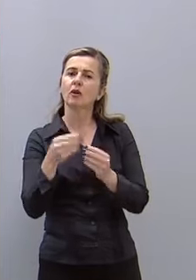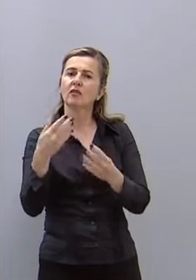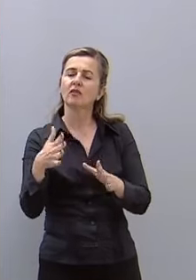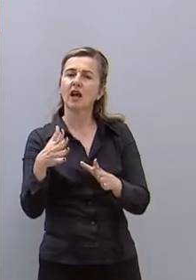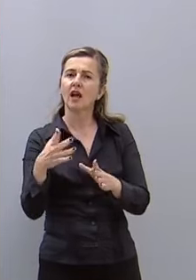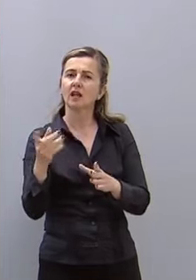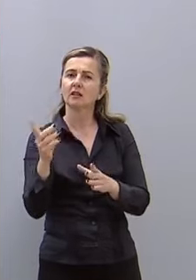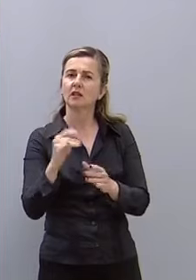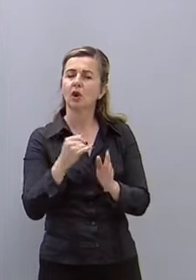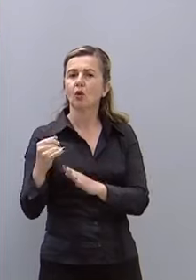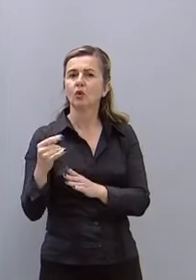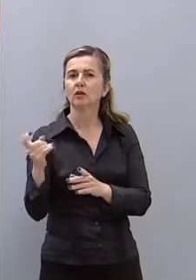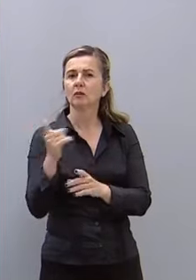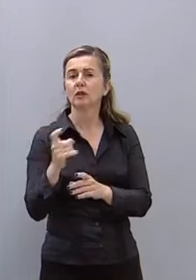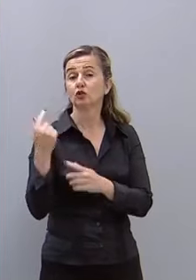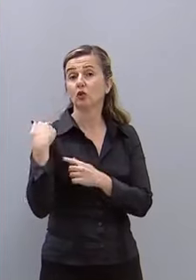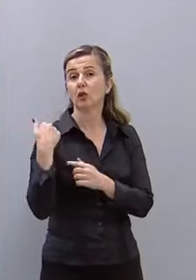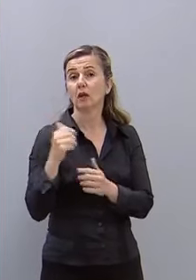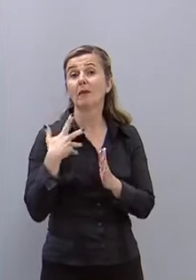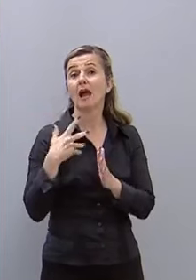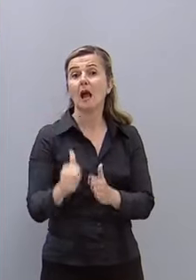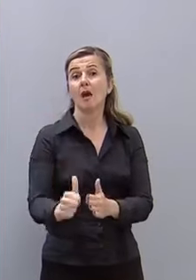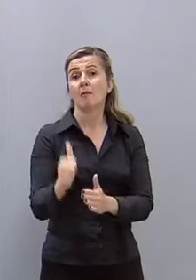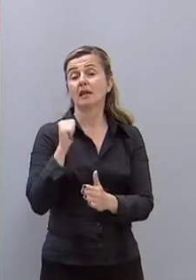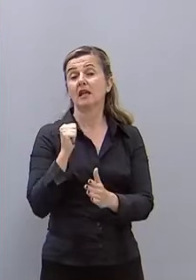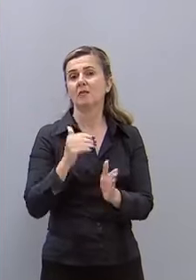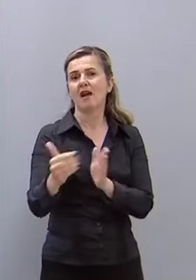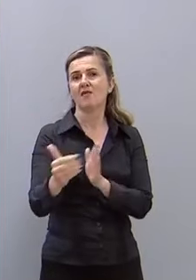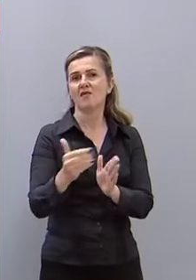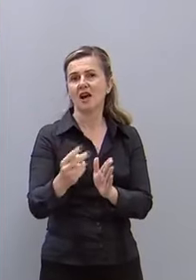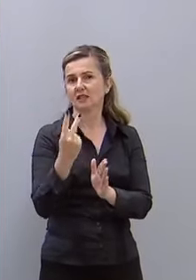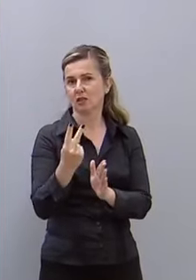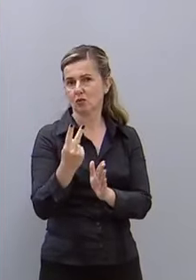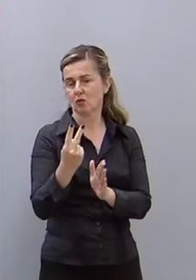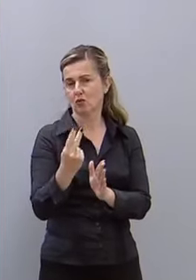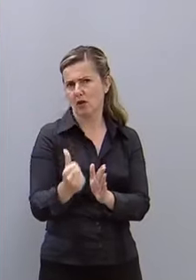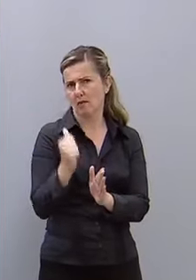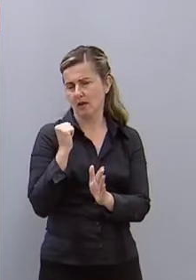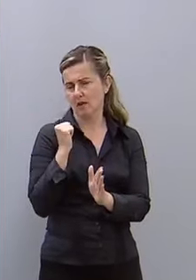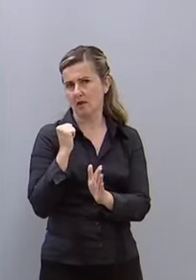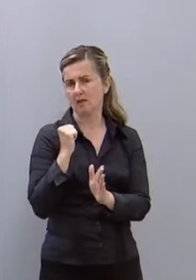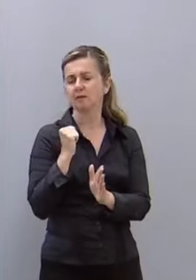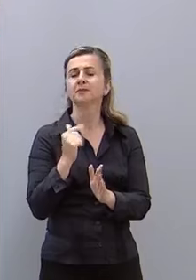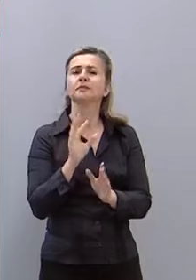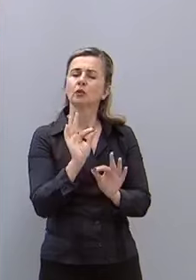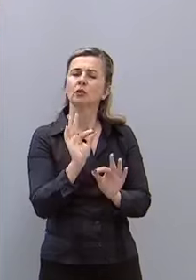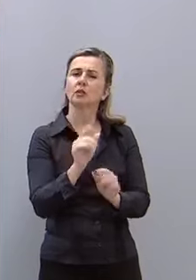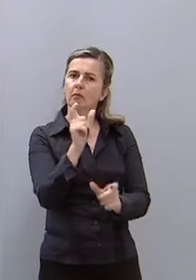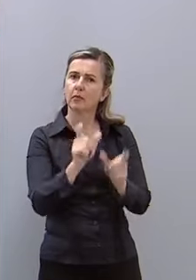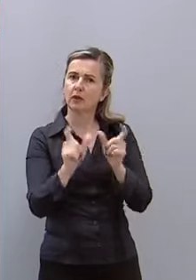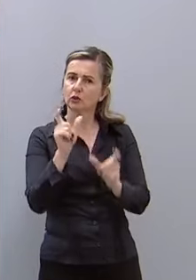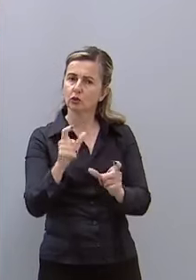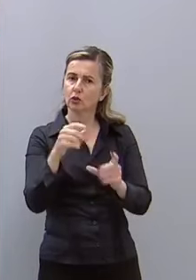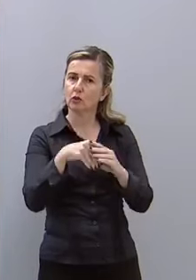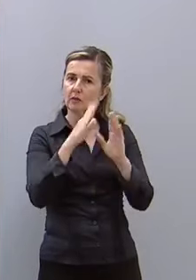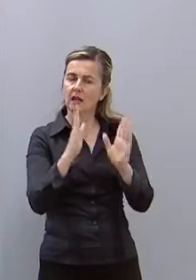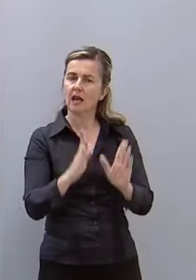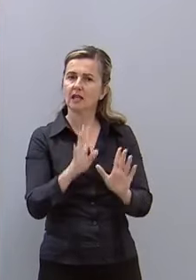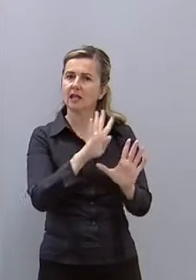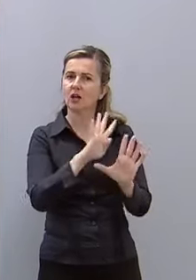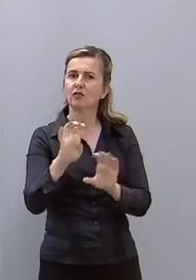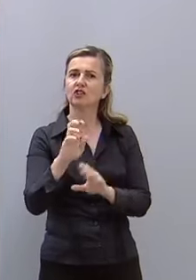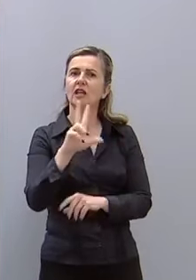questi giorni ma precedenti alla fase due per quanto riguarda quindi persone presso il domicilio diamo